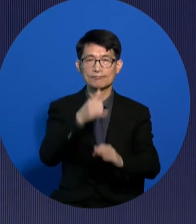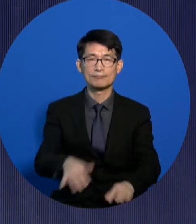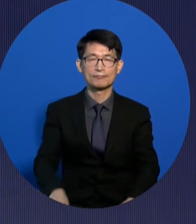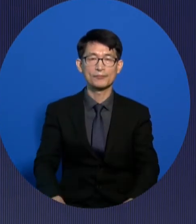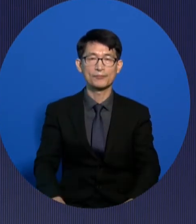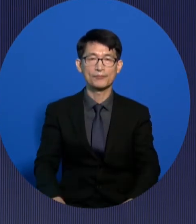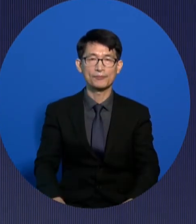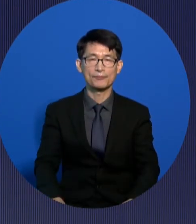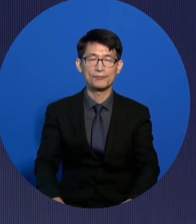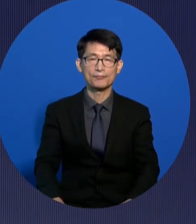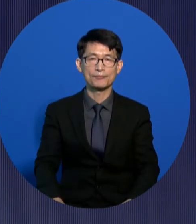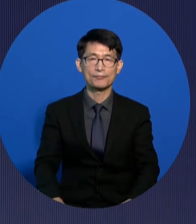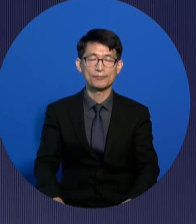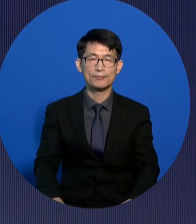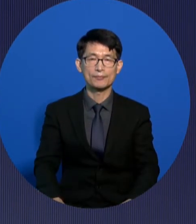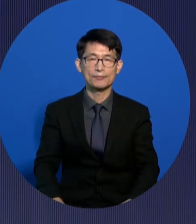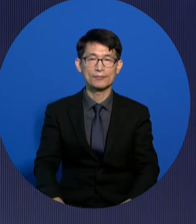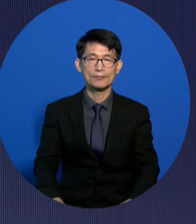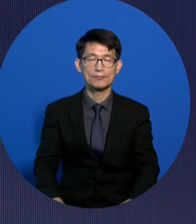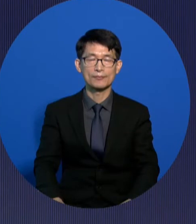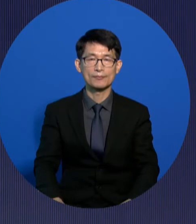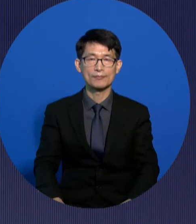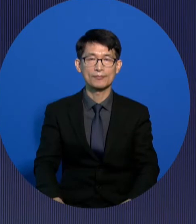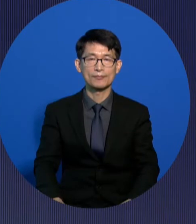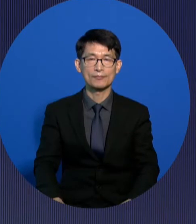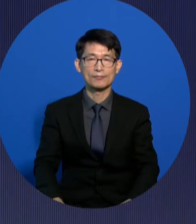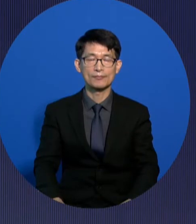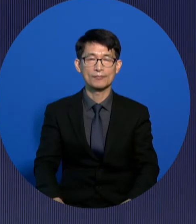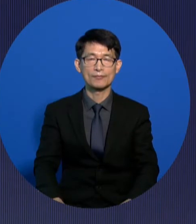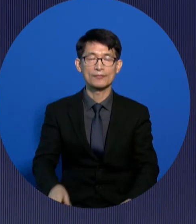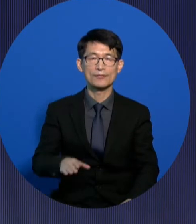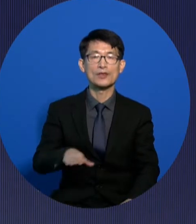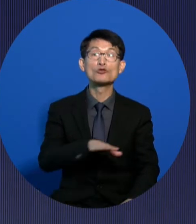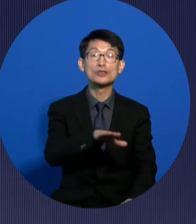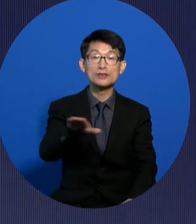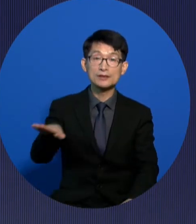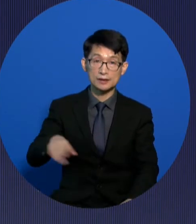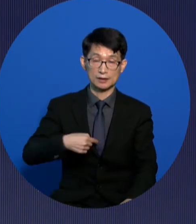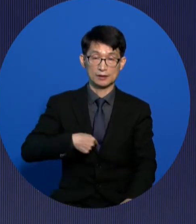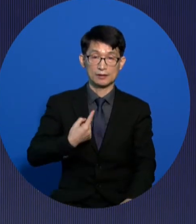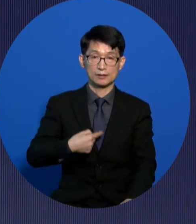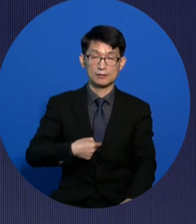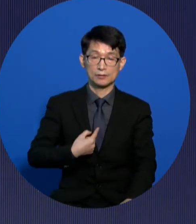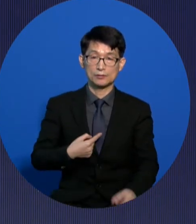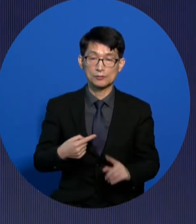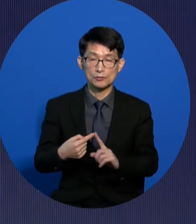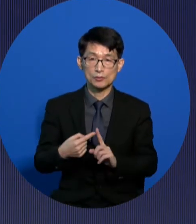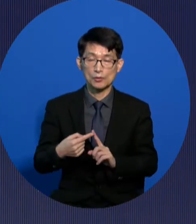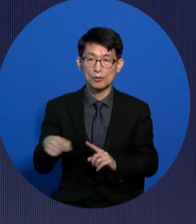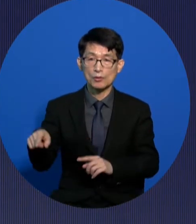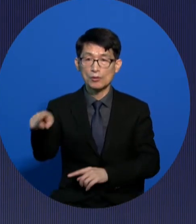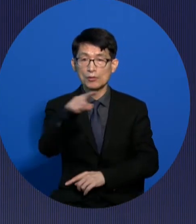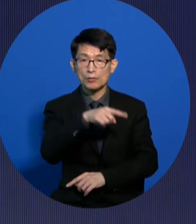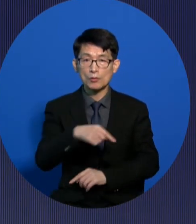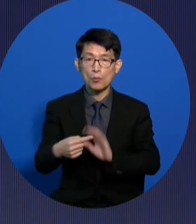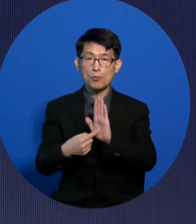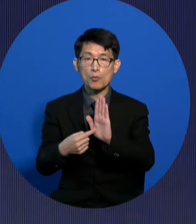근데 문화적 자산이나 레거시는 우리 스스로 장애인분들이 관심이 없기 때문에 만들어지지 않는